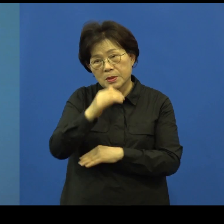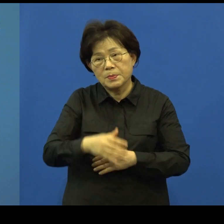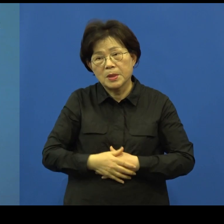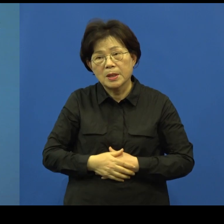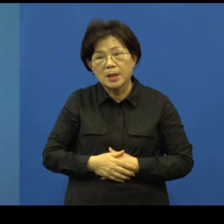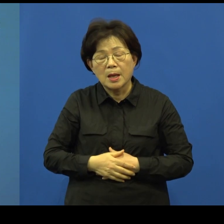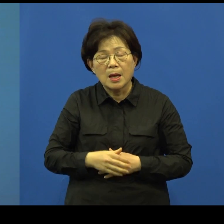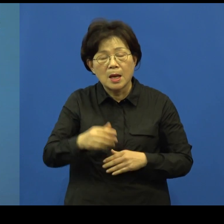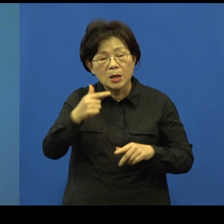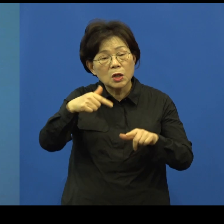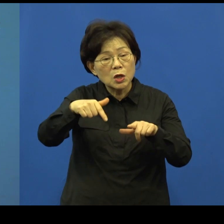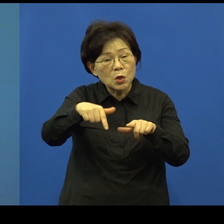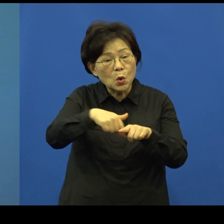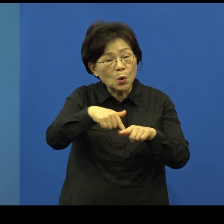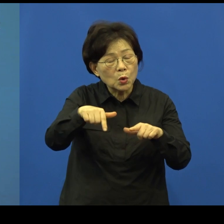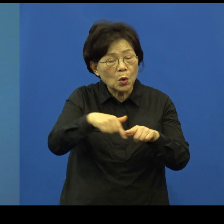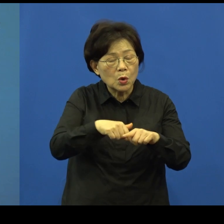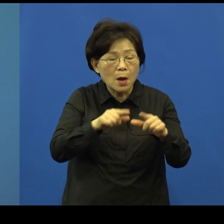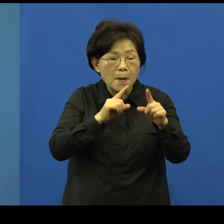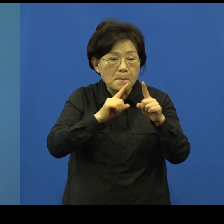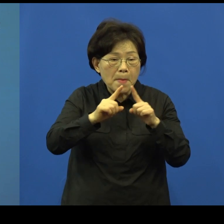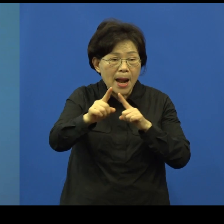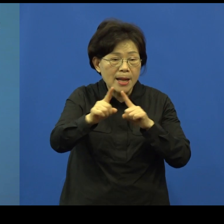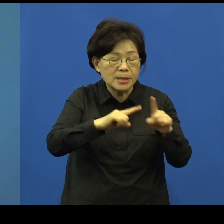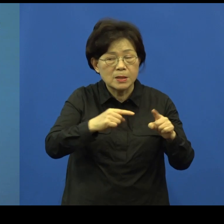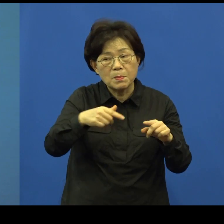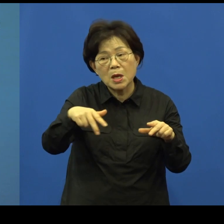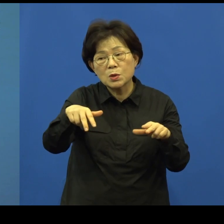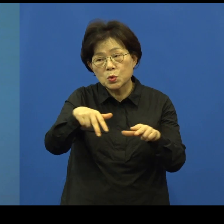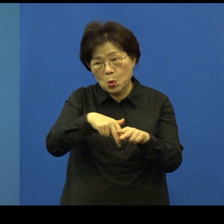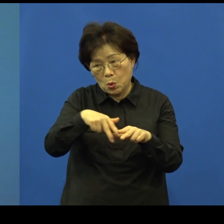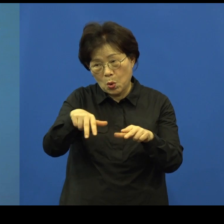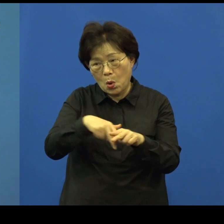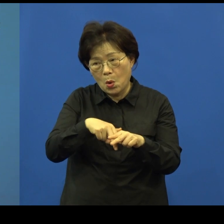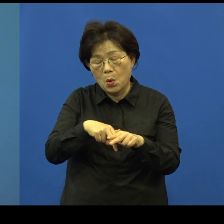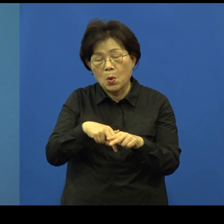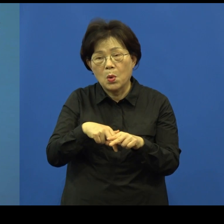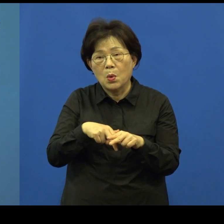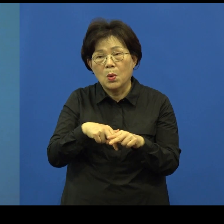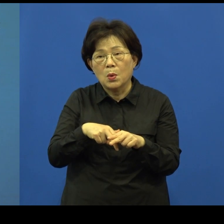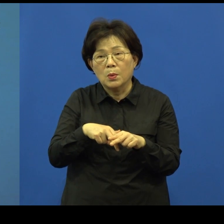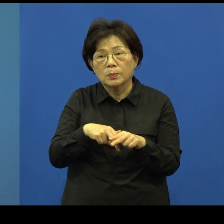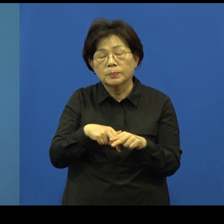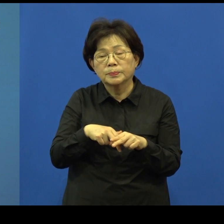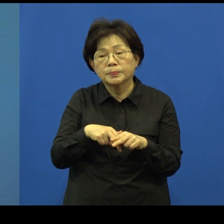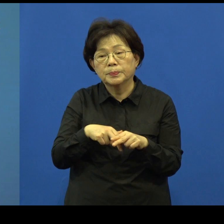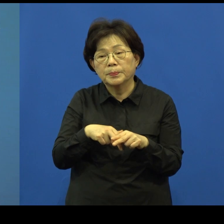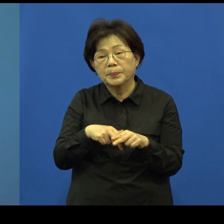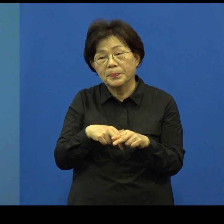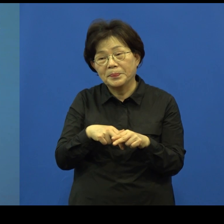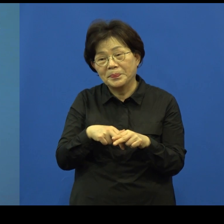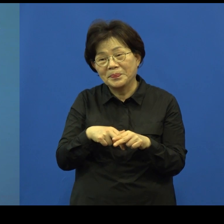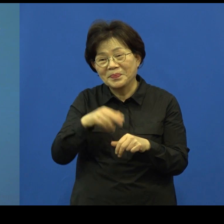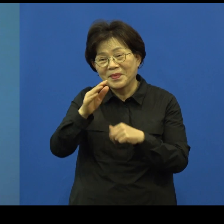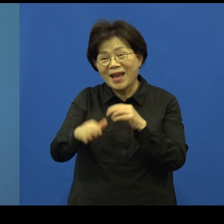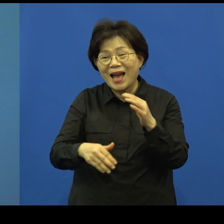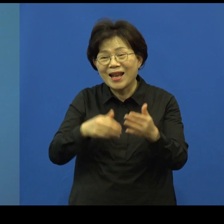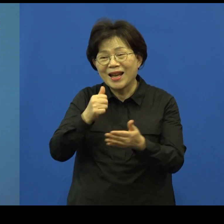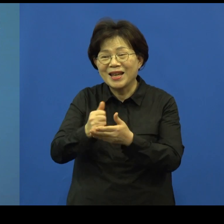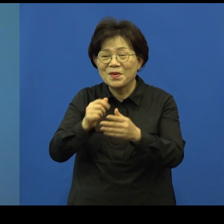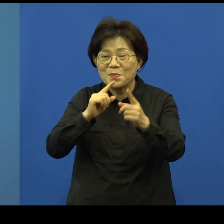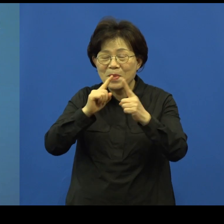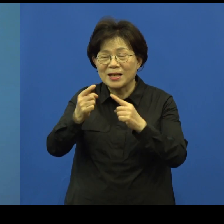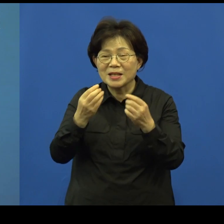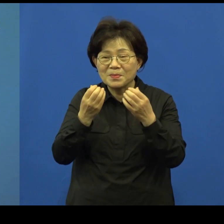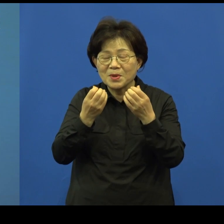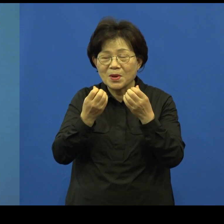자, 기독교는 우리는 말씀의 종교라고 그러죠. 말씀의 종교, 로고스. 하나님은 말씀으로